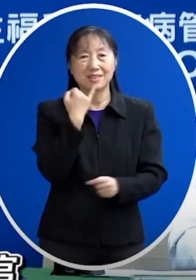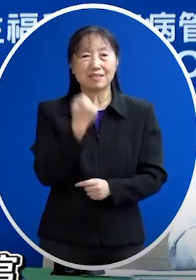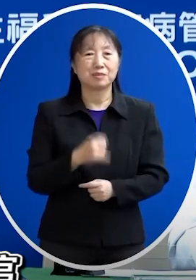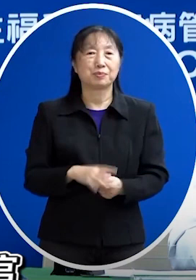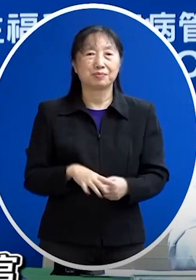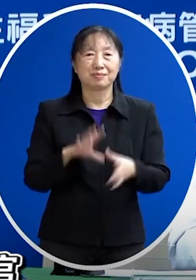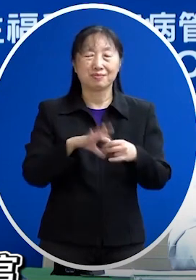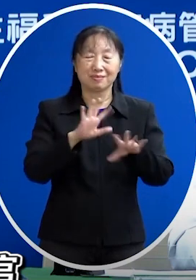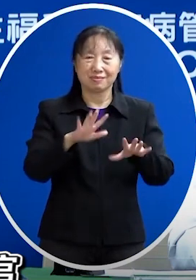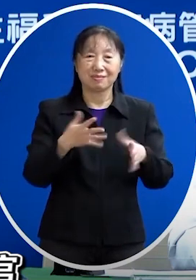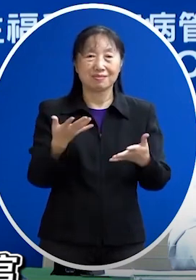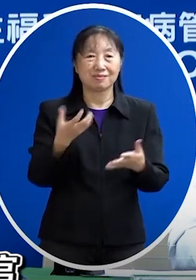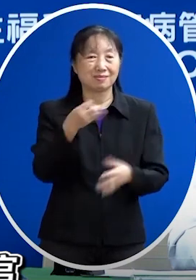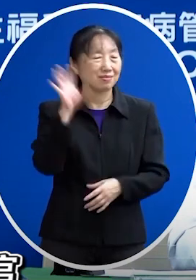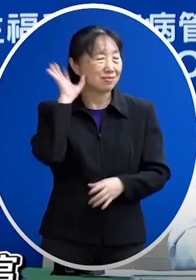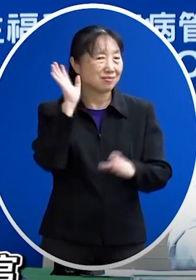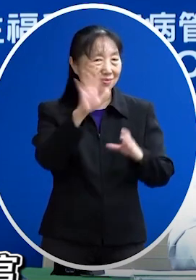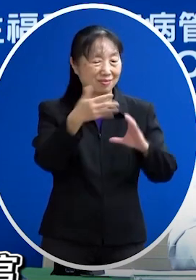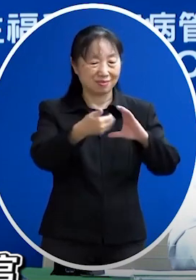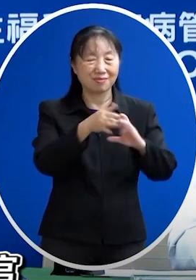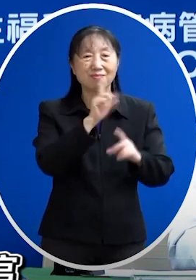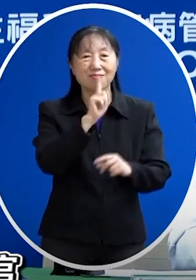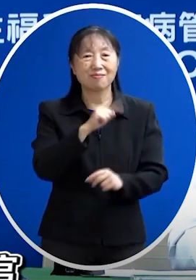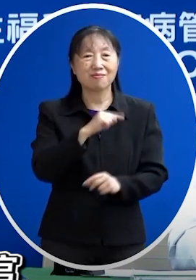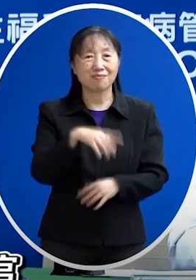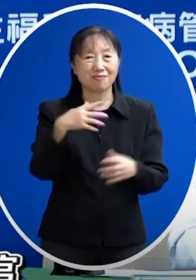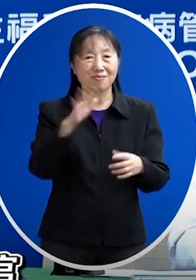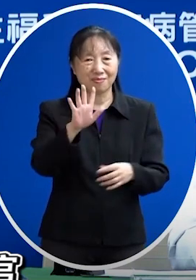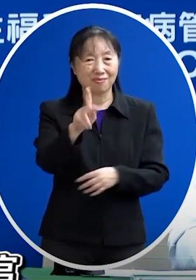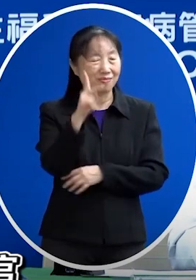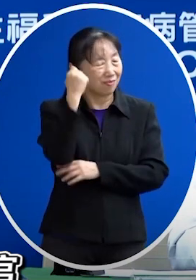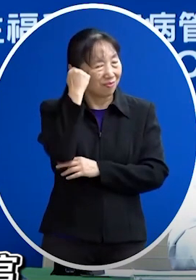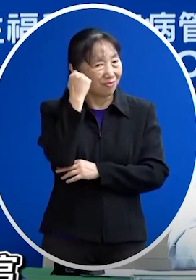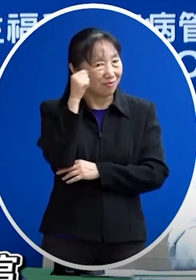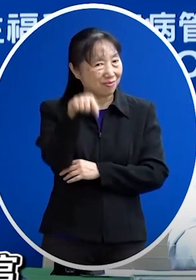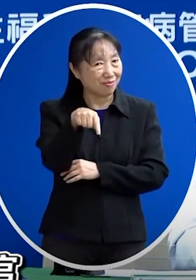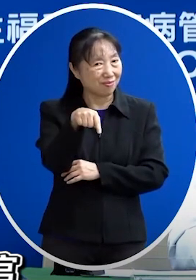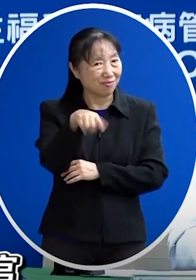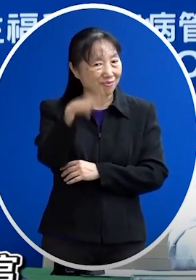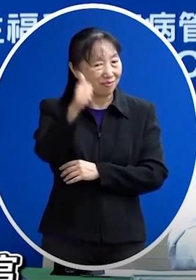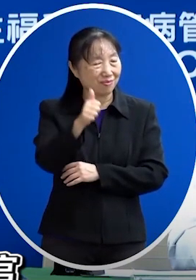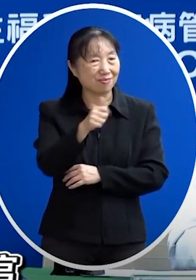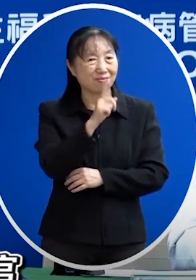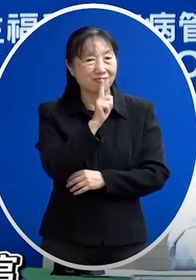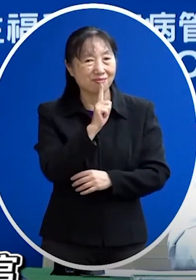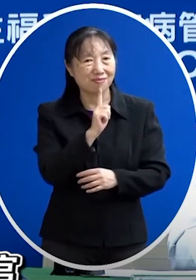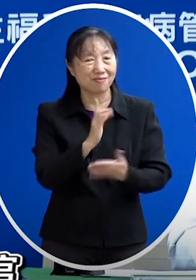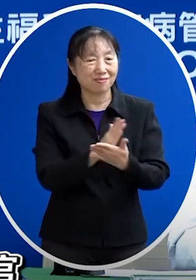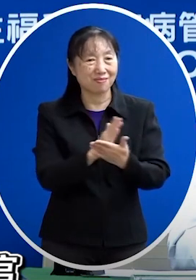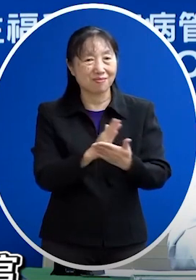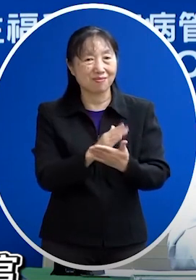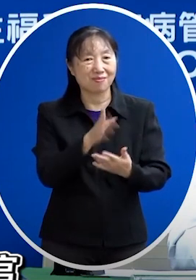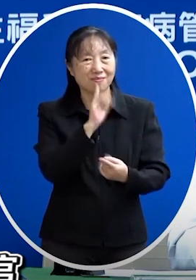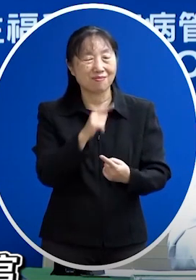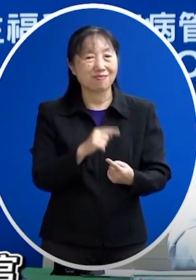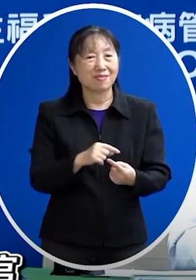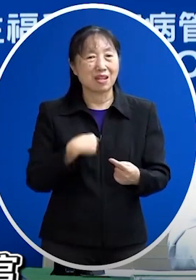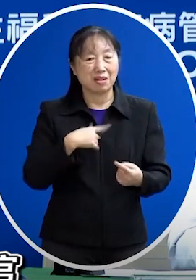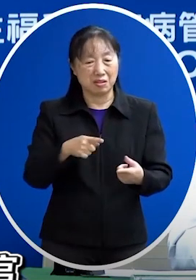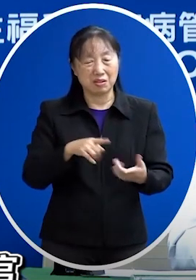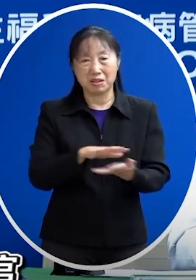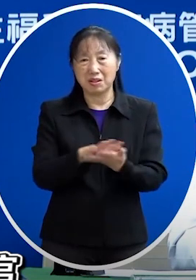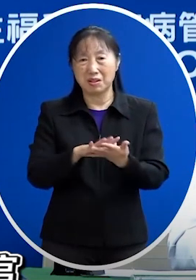看到新闻写说，有些旅社哈，那这些老板在讲说，这我这变得很复杂，没